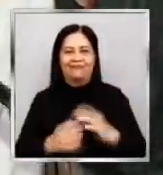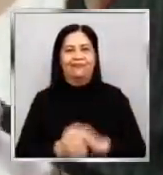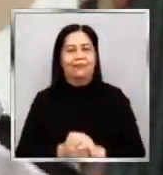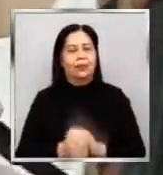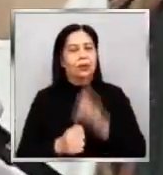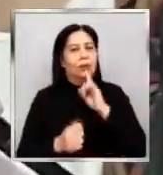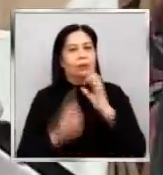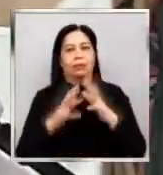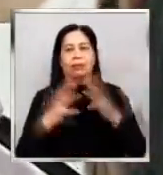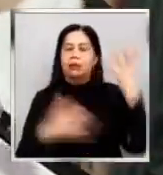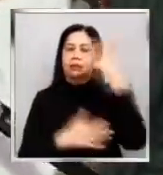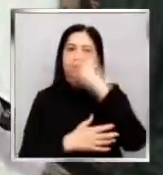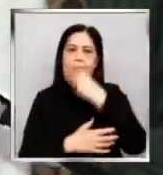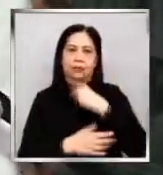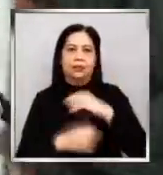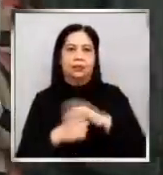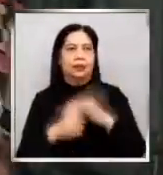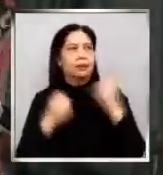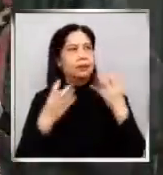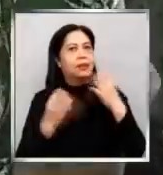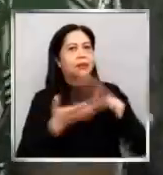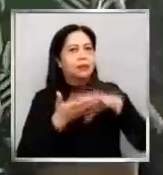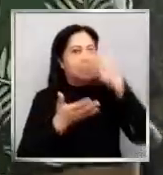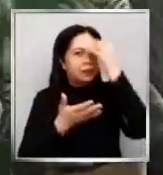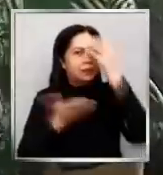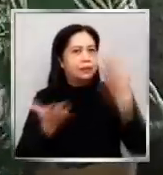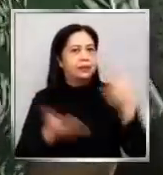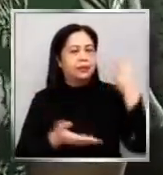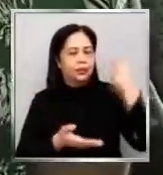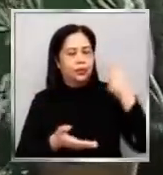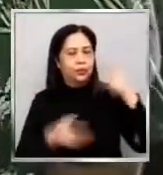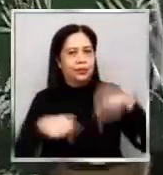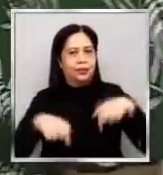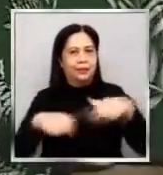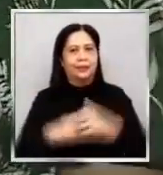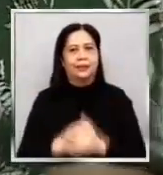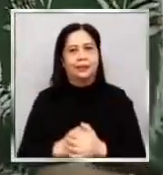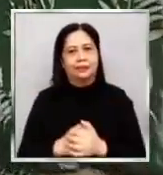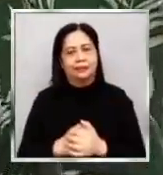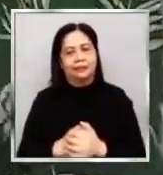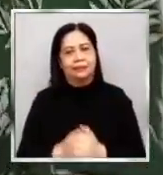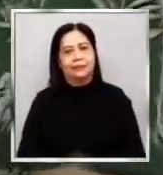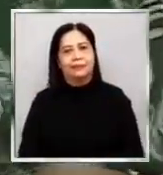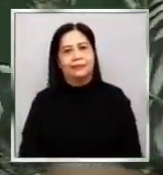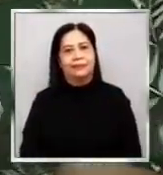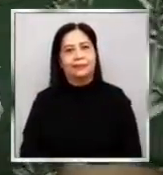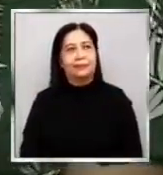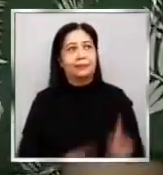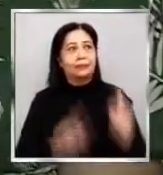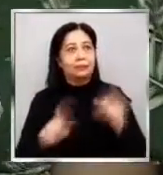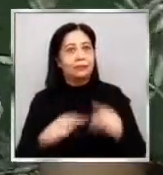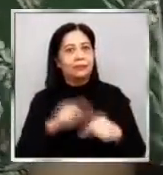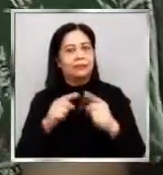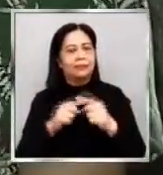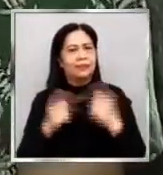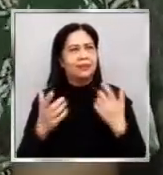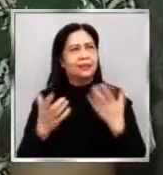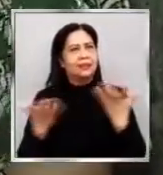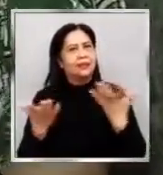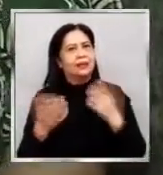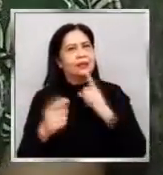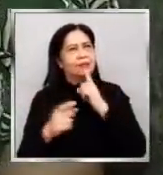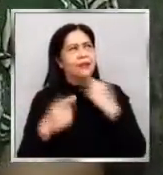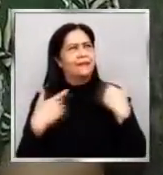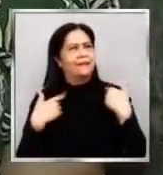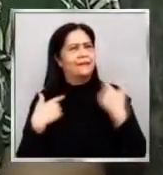and ang dami rin matututunan sa history natin. Nilabutan nga po ako pagdating ko, tapos parang may something po na